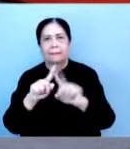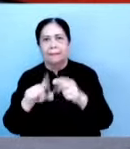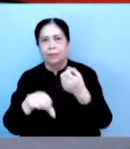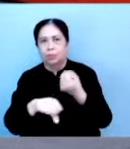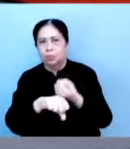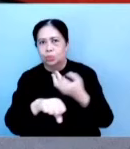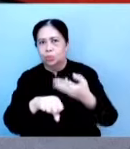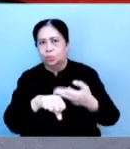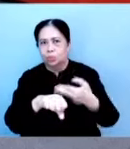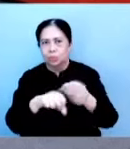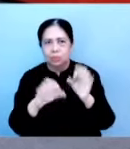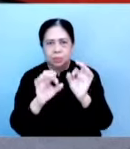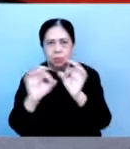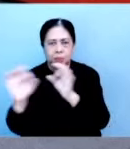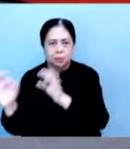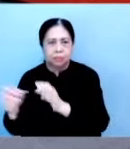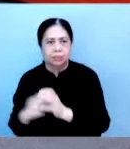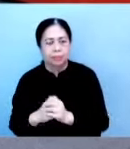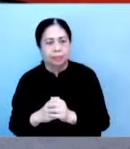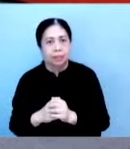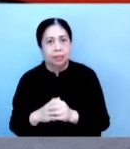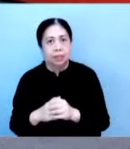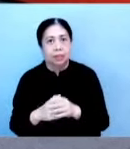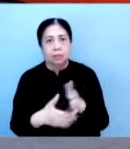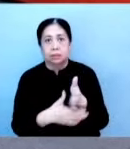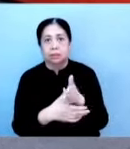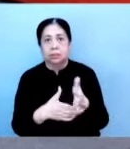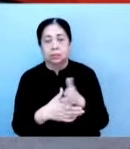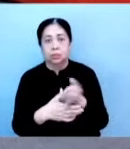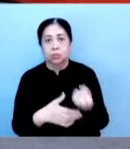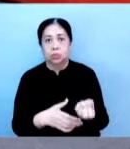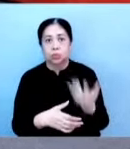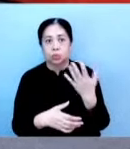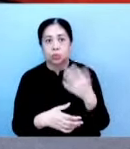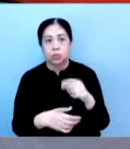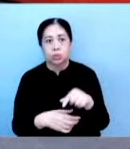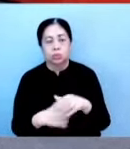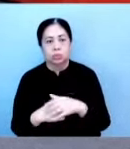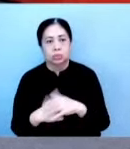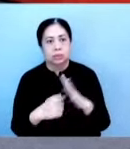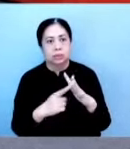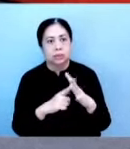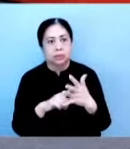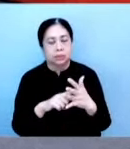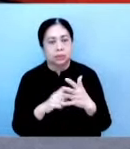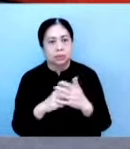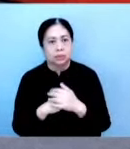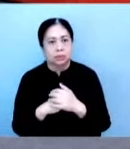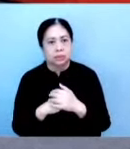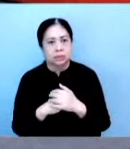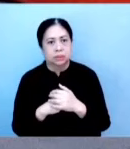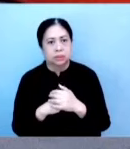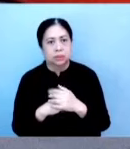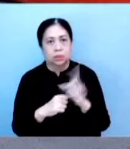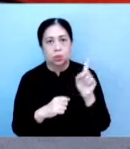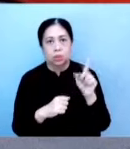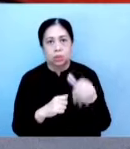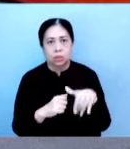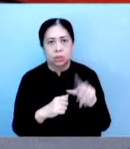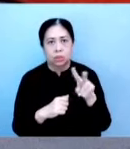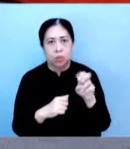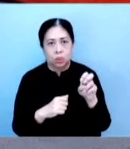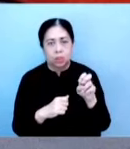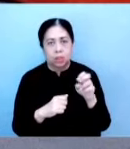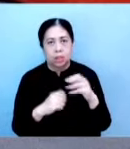ibig sabihin um ranges po ng mga ganitong rosaries po nagsisimula po tayo from 1,200 po